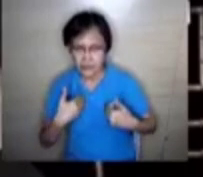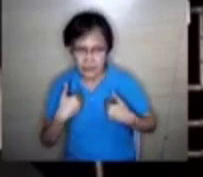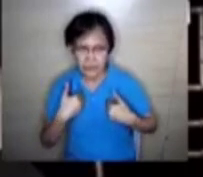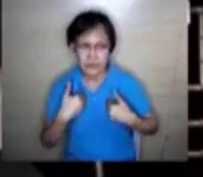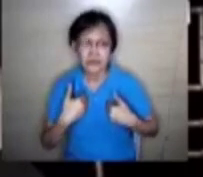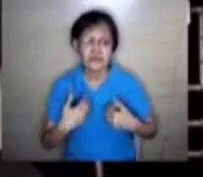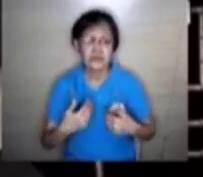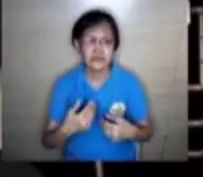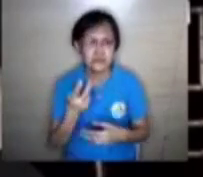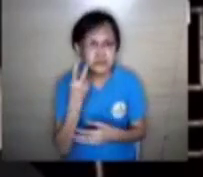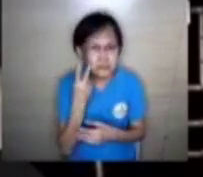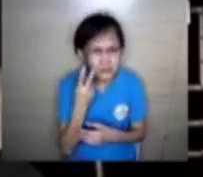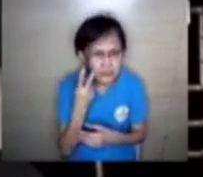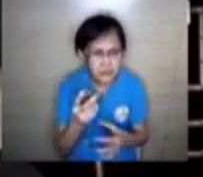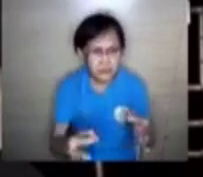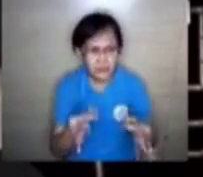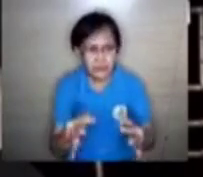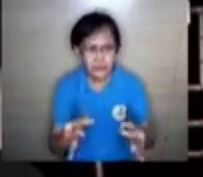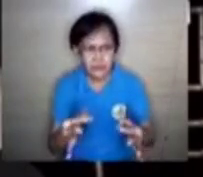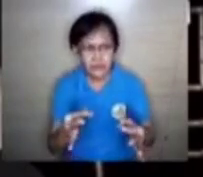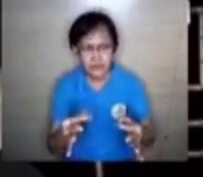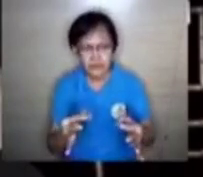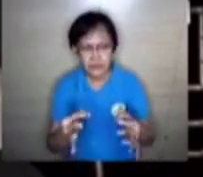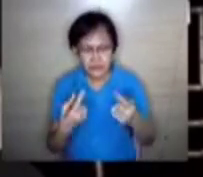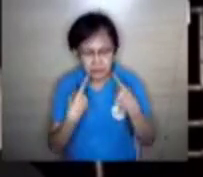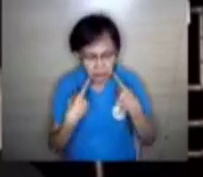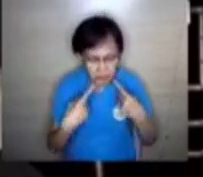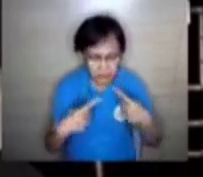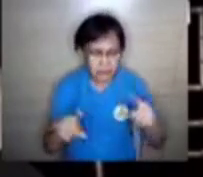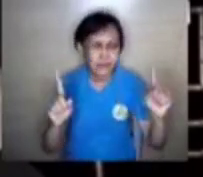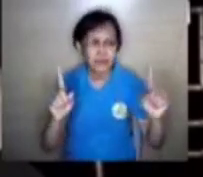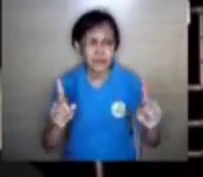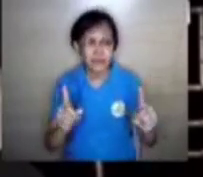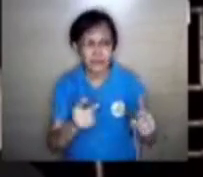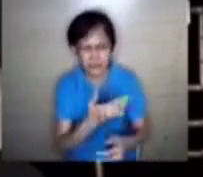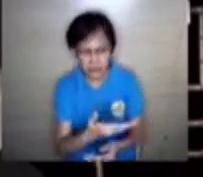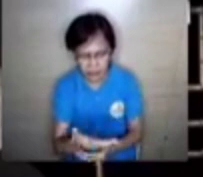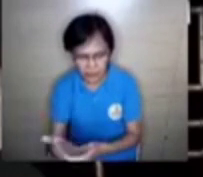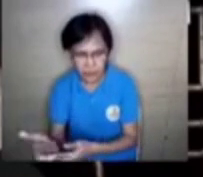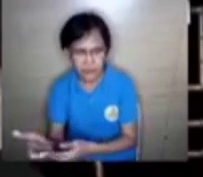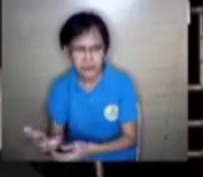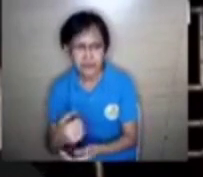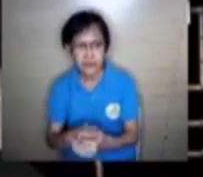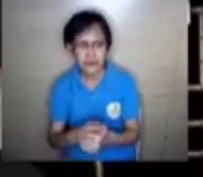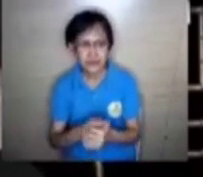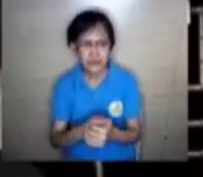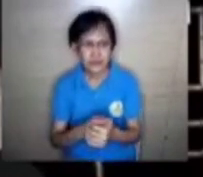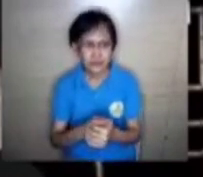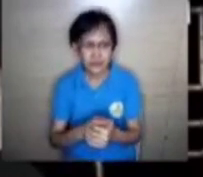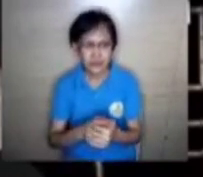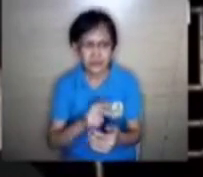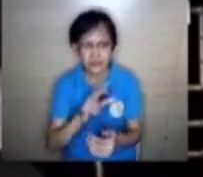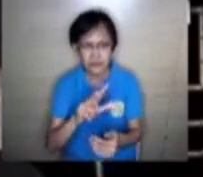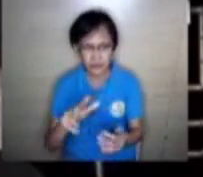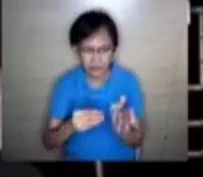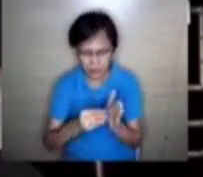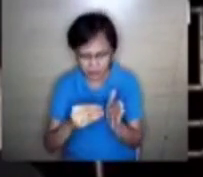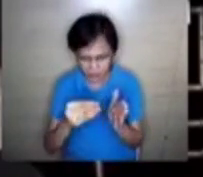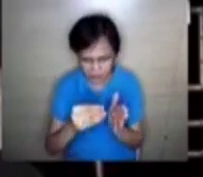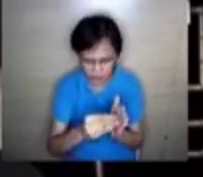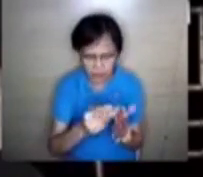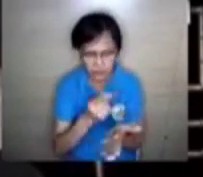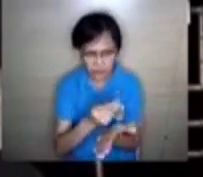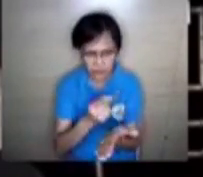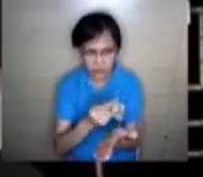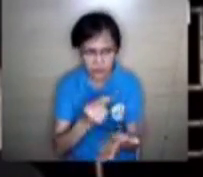maaga pa na hindi na rin talaga natin mahanap. Kaya nasa 487 million pesos pa po ang hindi